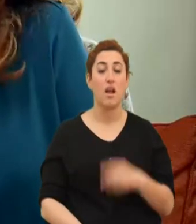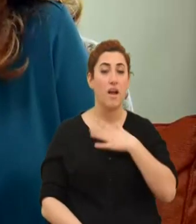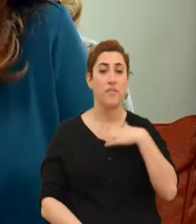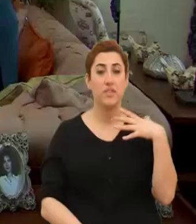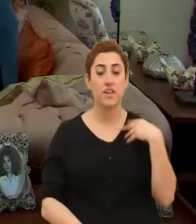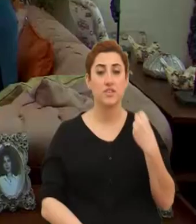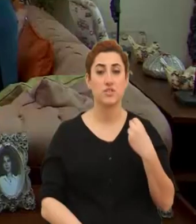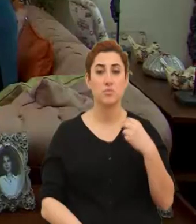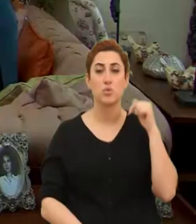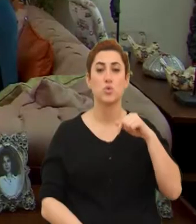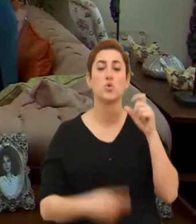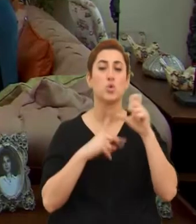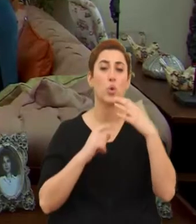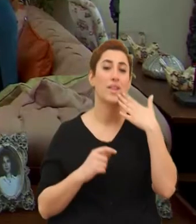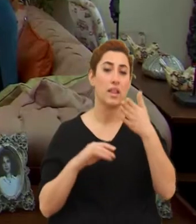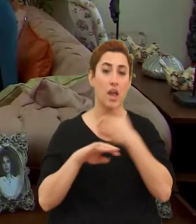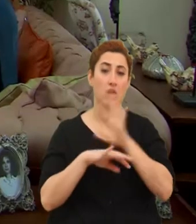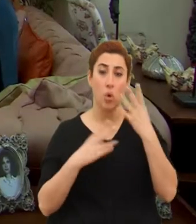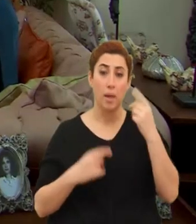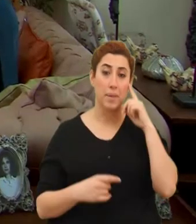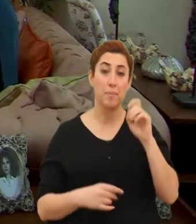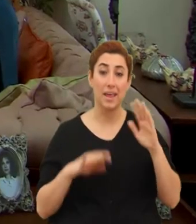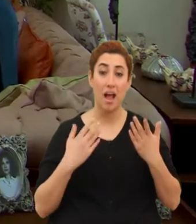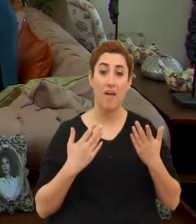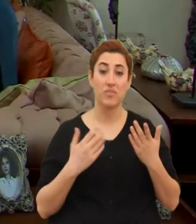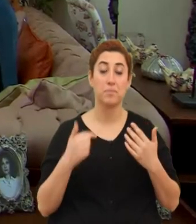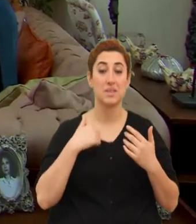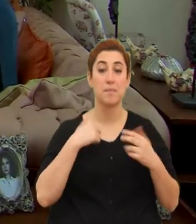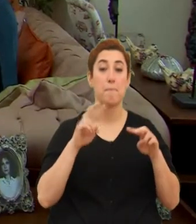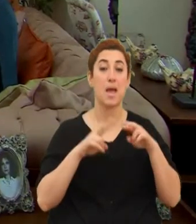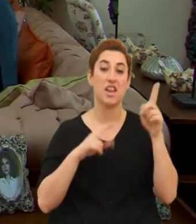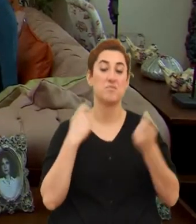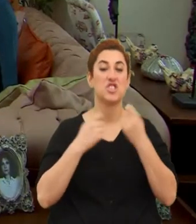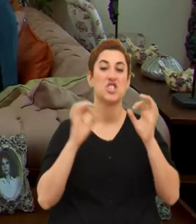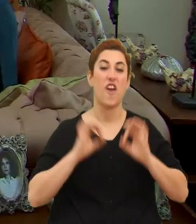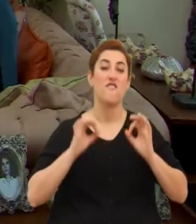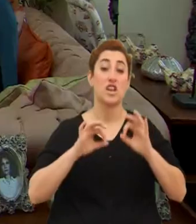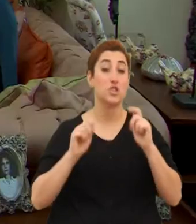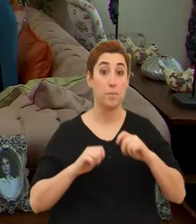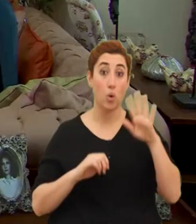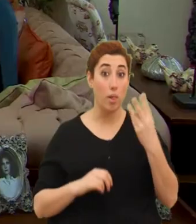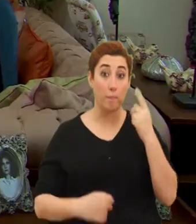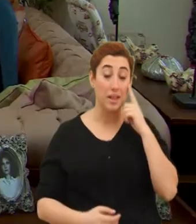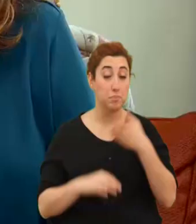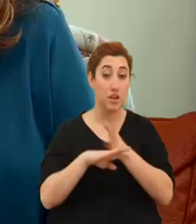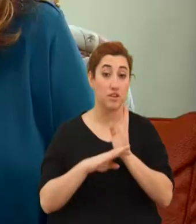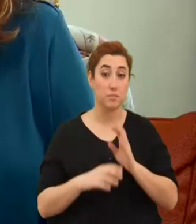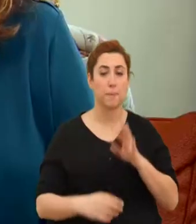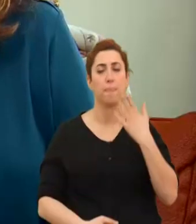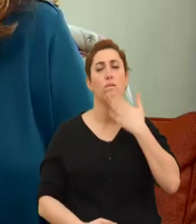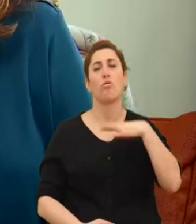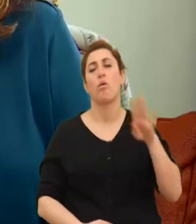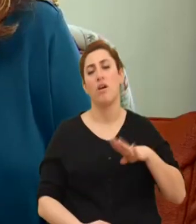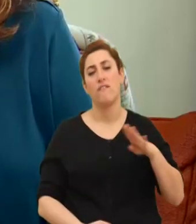Anneş kocuğum, Şükrü Efendi'nin dediği gerçek olabilir mi? Yani bizim Meryem iş yavaşlatacak olabilir mi acaba gerçekten? Ay